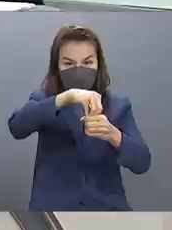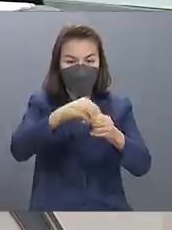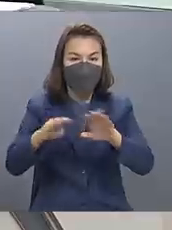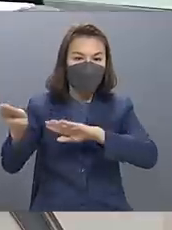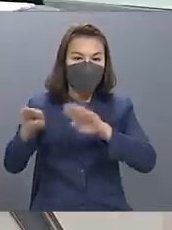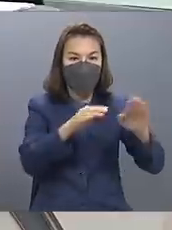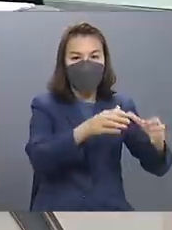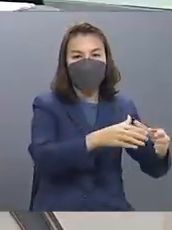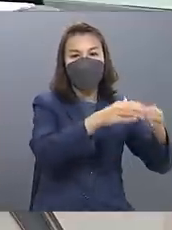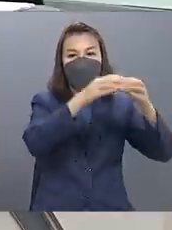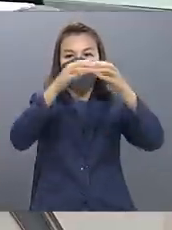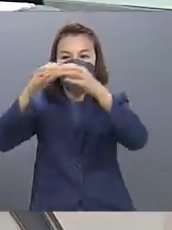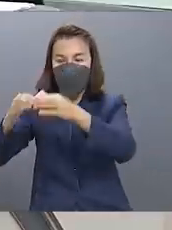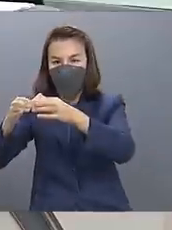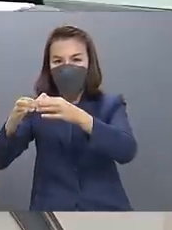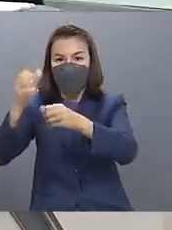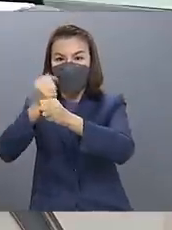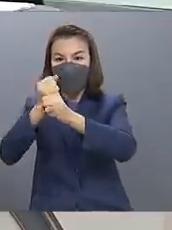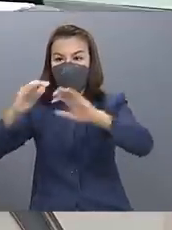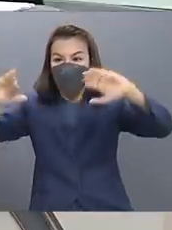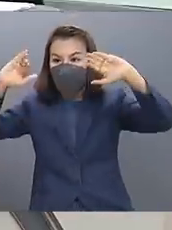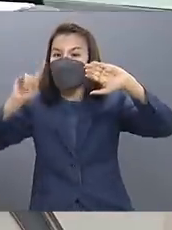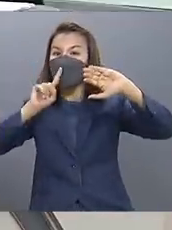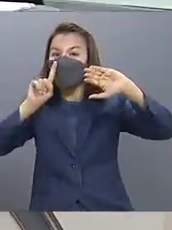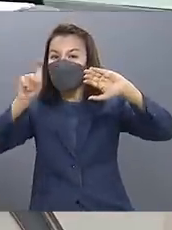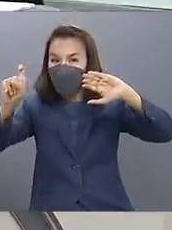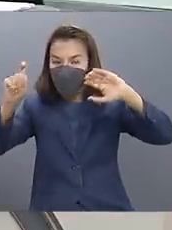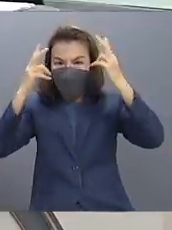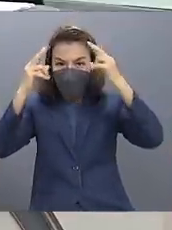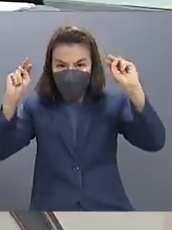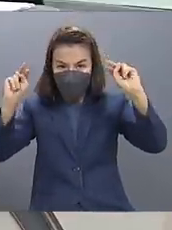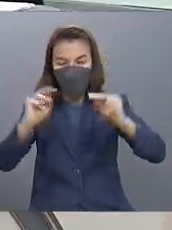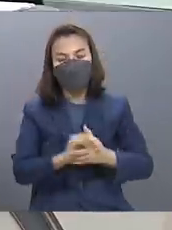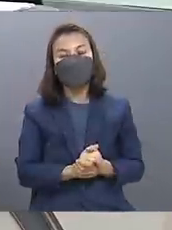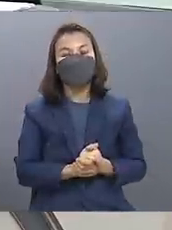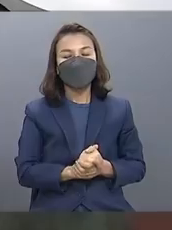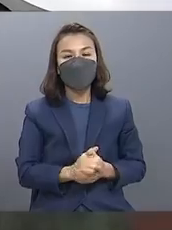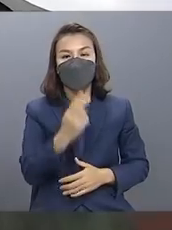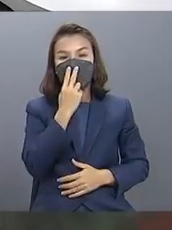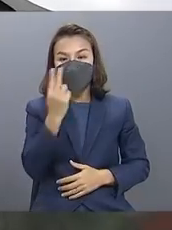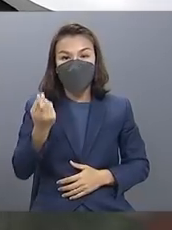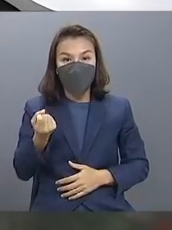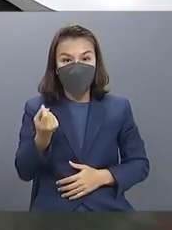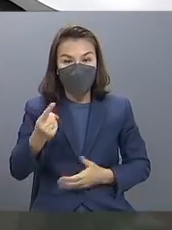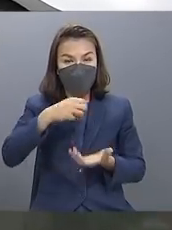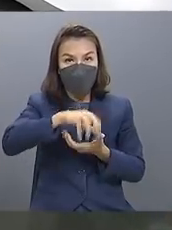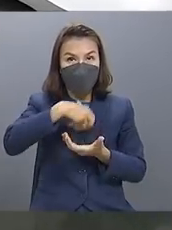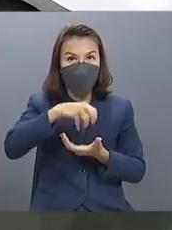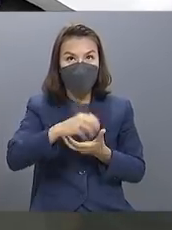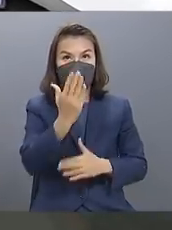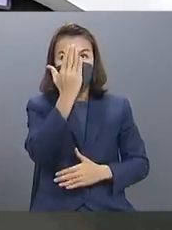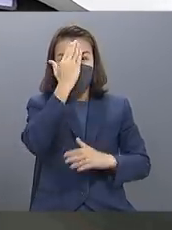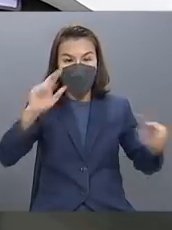ไปทวงถามคำตอบกับนายกรัฐมนตรีเท่านั้นนะคะไปตามกับคุณณัฐวินทองย้อยรายงานสดมาจากหน้ากระทรวงการคลังคุณวินคะ